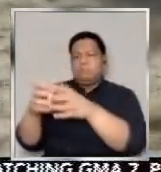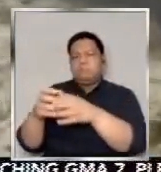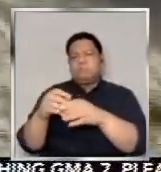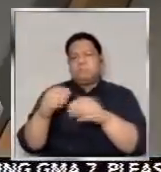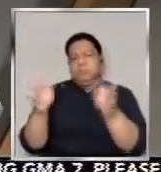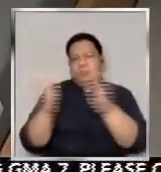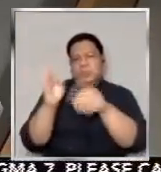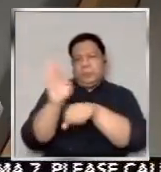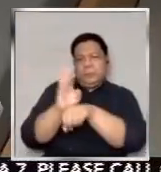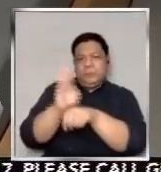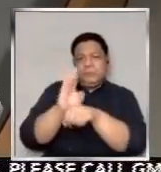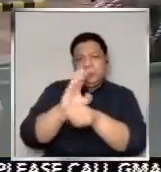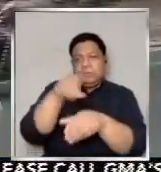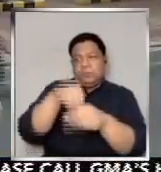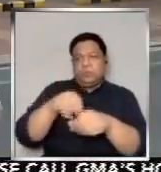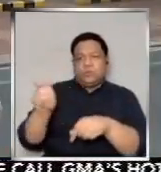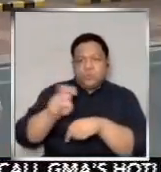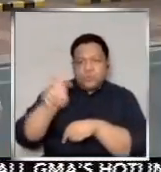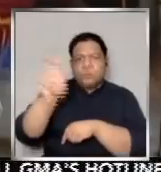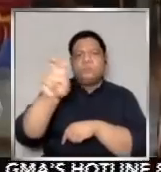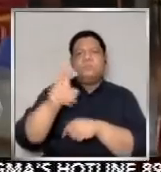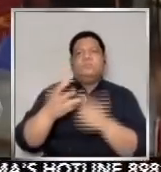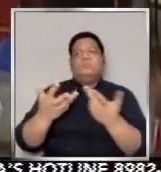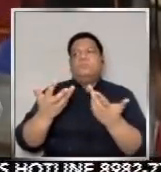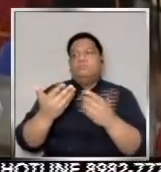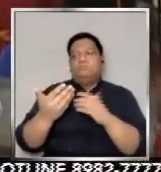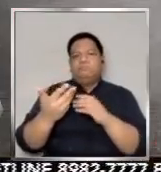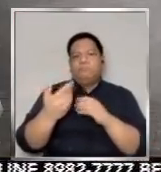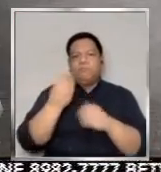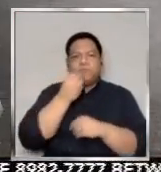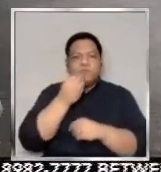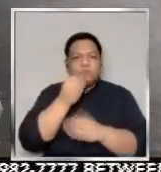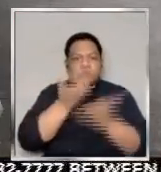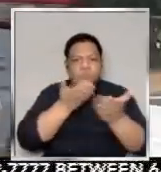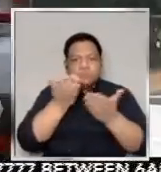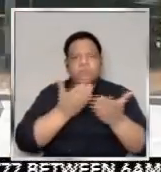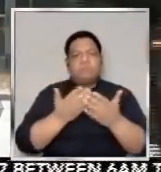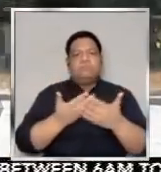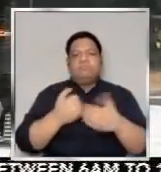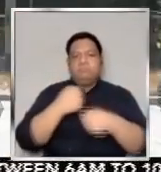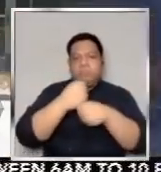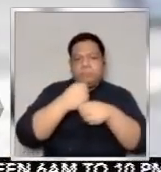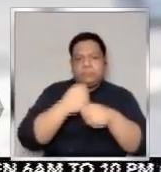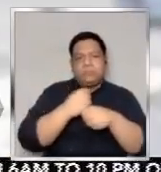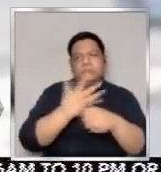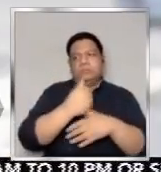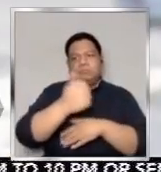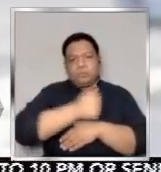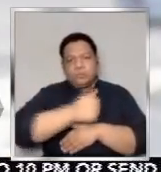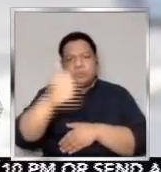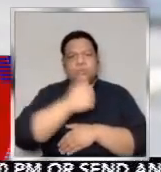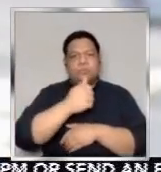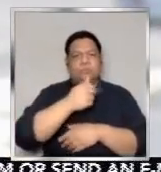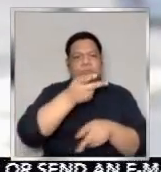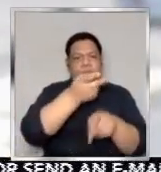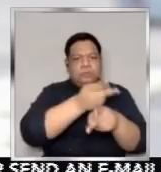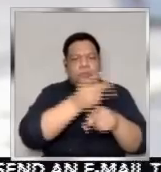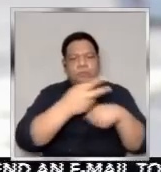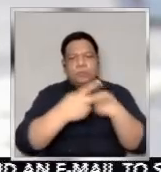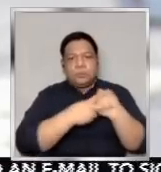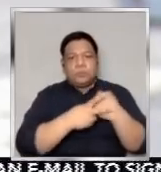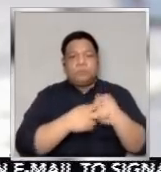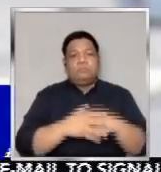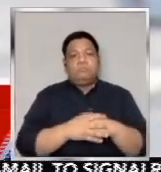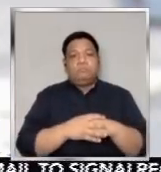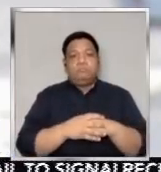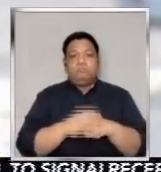sa turismo, accommodation, food service, pati manufacturing, transportasyon at storage. Ayon sa pinakahuling tala ng Philippine